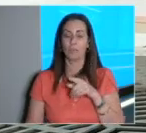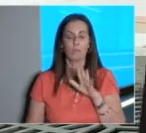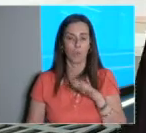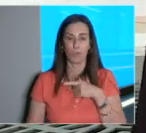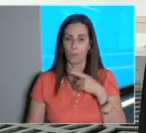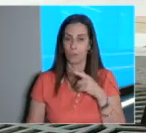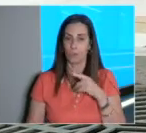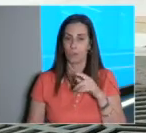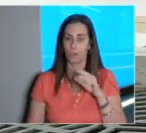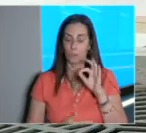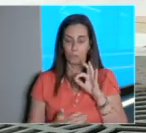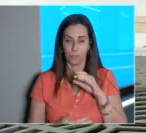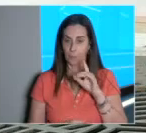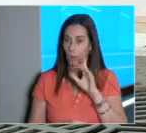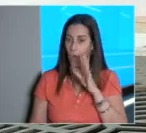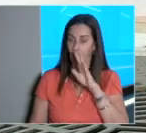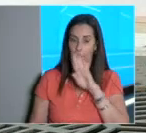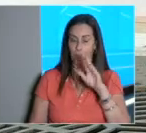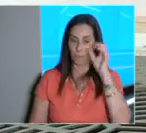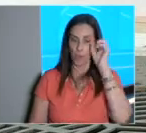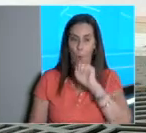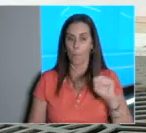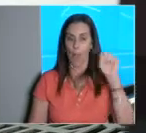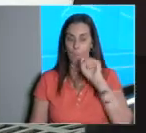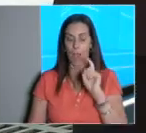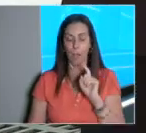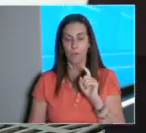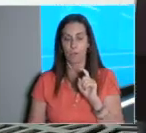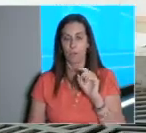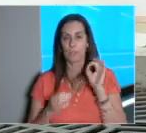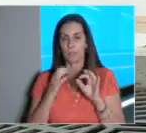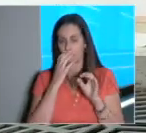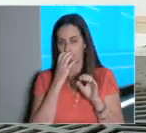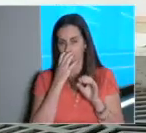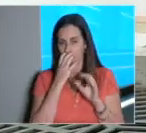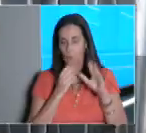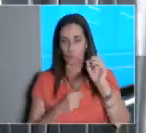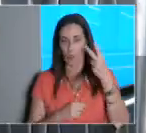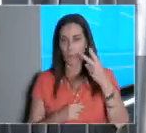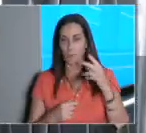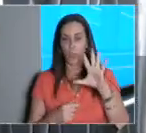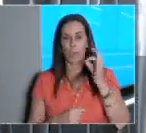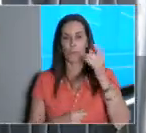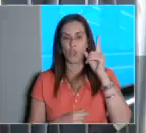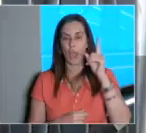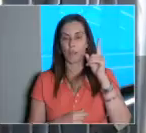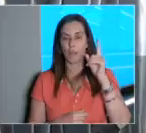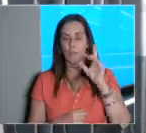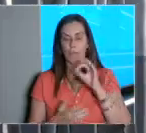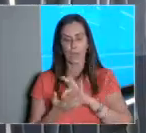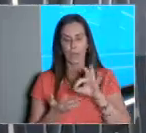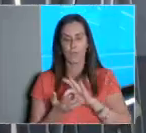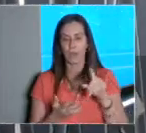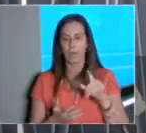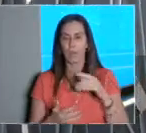אנחנו חוגגים לדעתי בעוד... לא, למעט נתניהו ואובמה, שם לא היה רומנטיק. תשמע, בעוד שבועיים אנחנו נרגוג 50 שנה, אני צריך להכין לזה אולי כתבה,